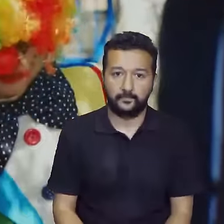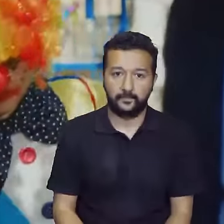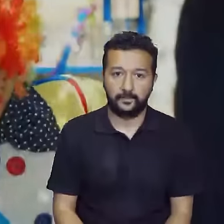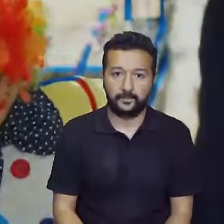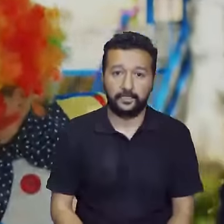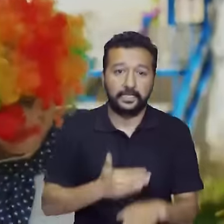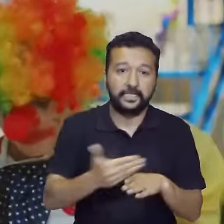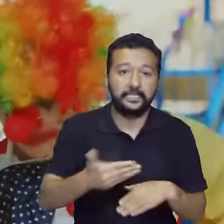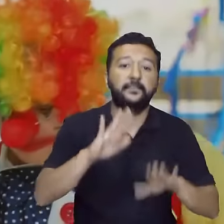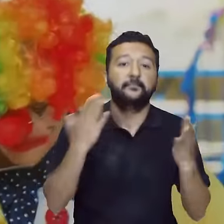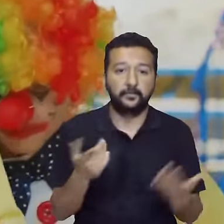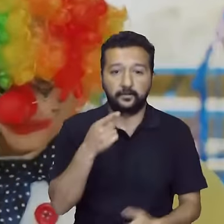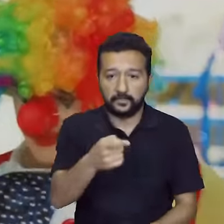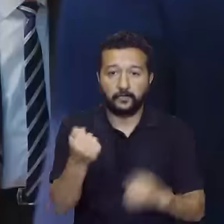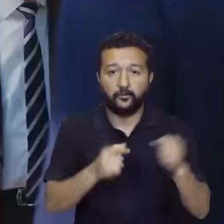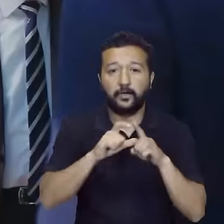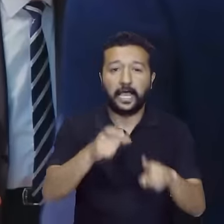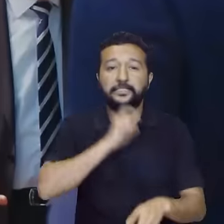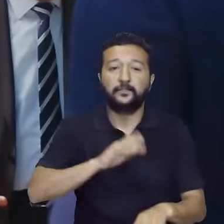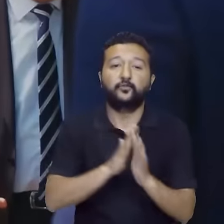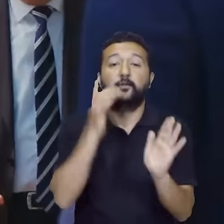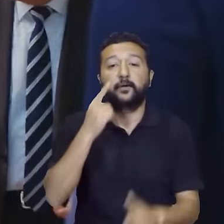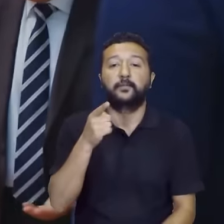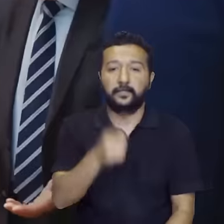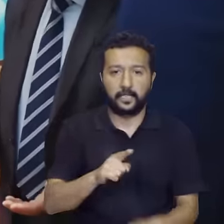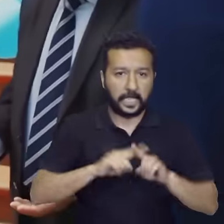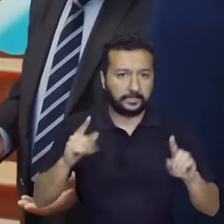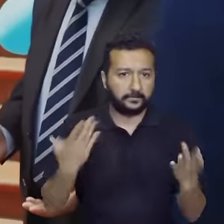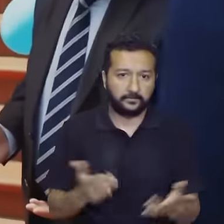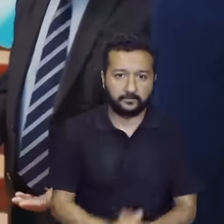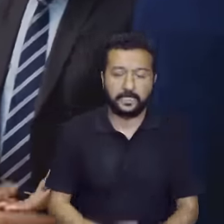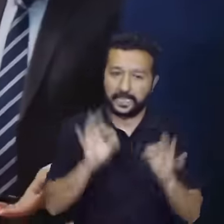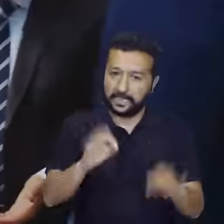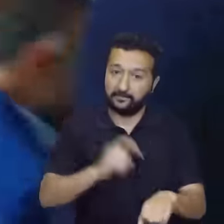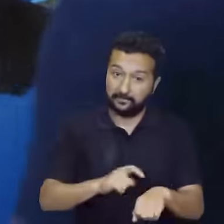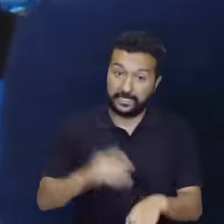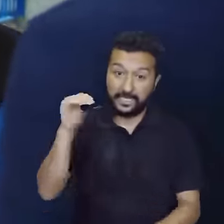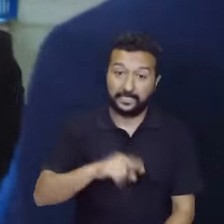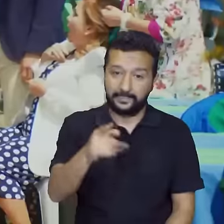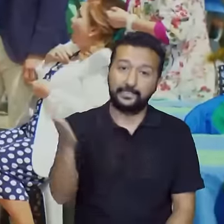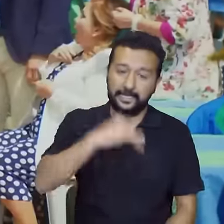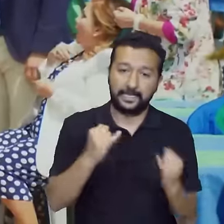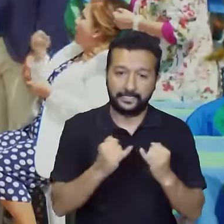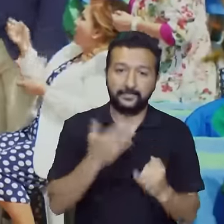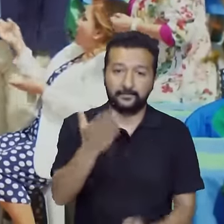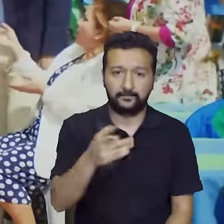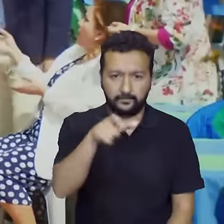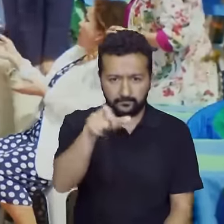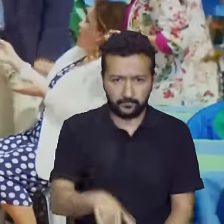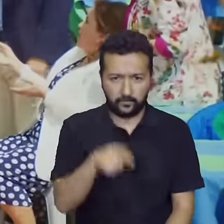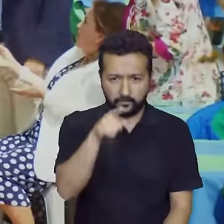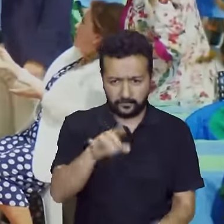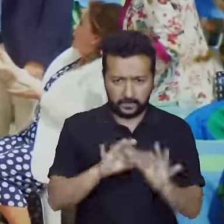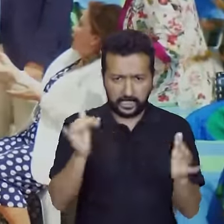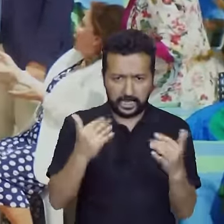Palyaçolar geldi. Geç kalmadık inşallah. Minibüsü kaçırdık da kusura bakmayın. Hayır. Tam zamanında geldiniz. Gel kardeşim gel. Ay bu